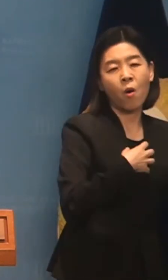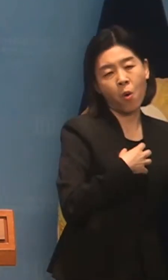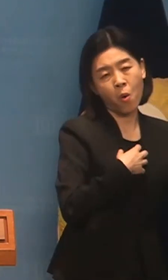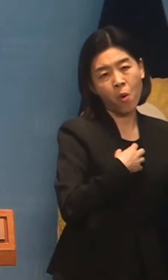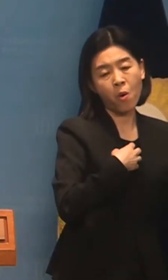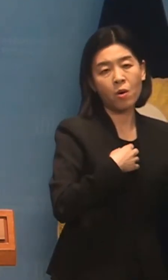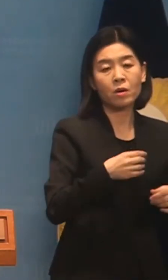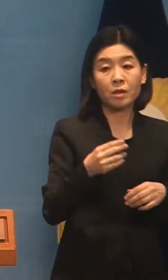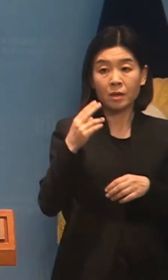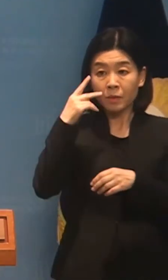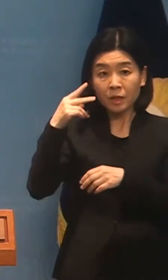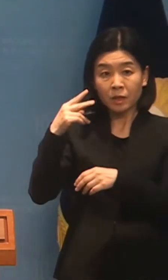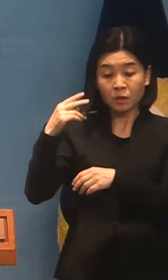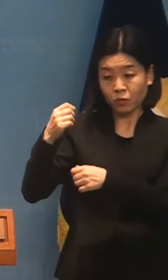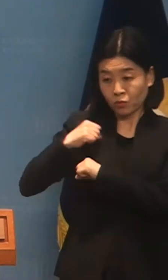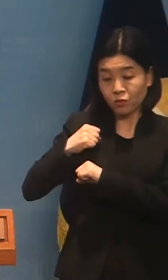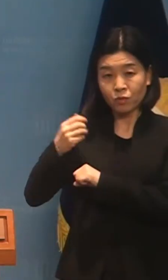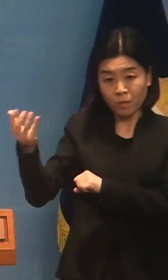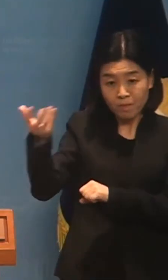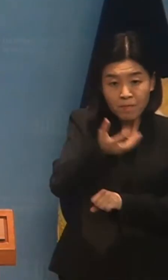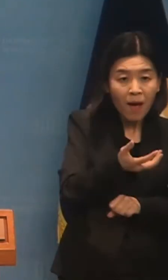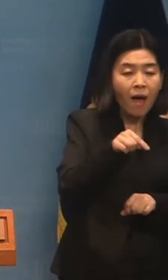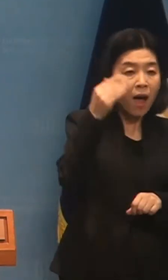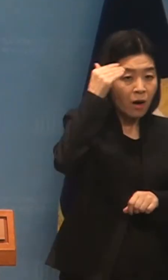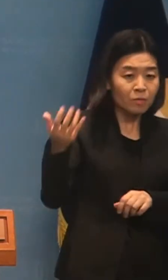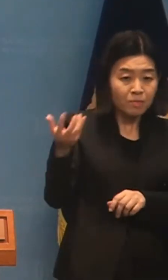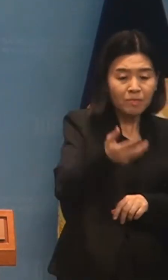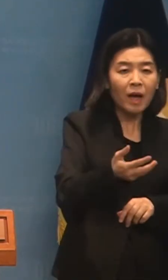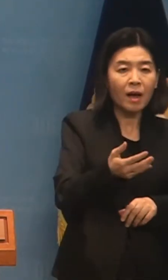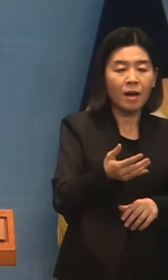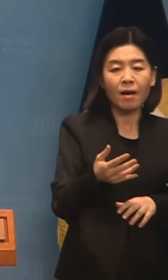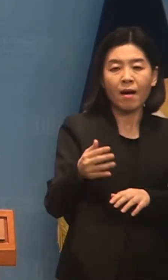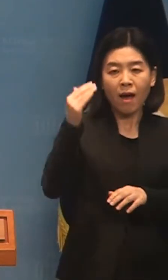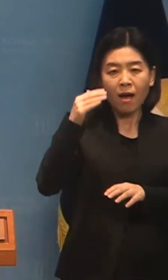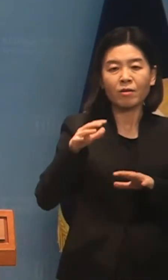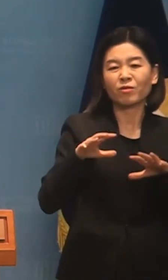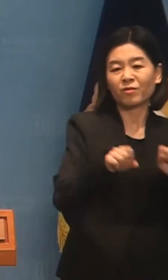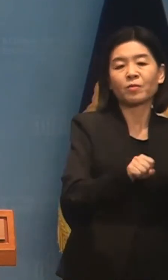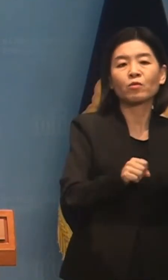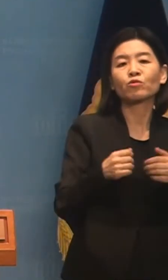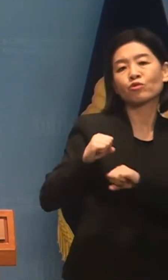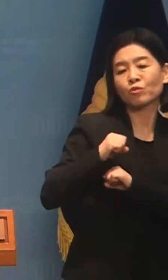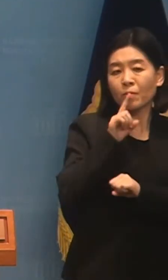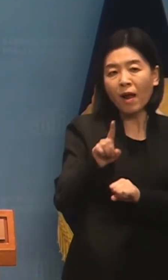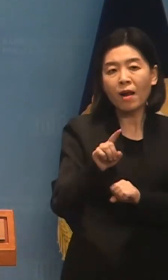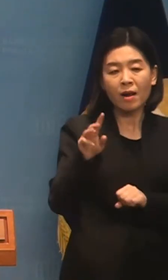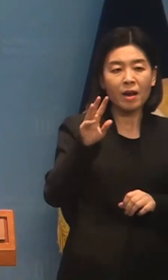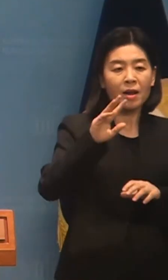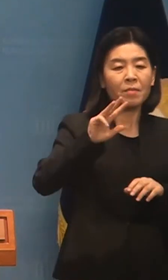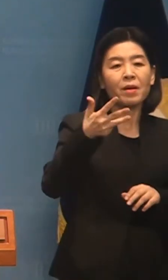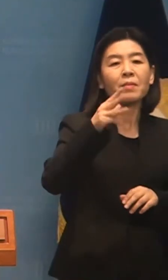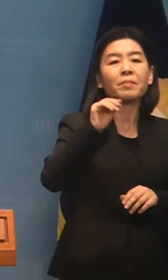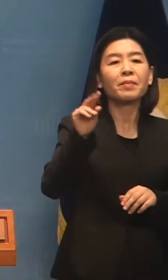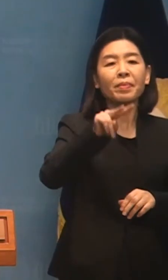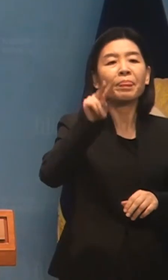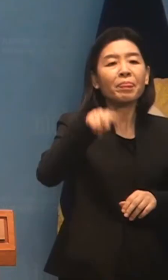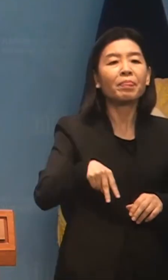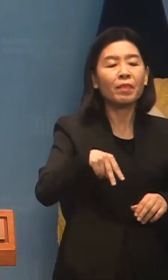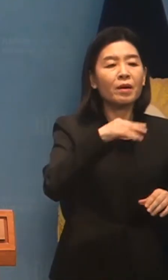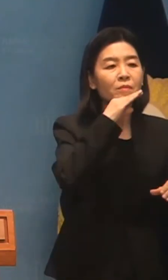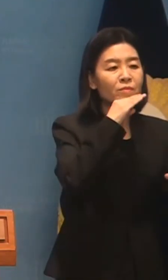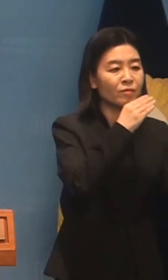주한미군을 점령군이라고 부르고 800만 달러 불법 대북 송금 범죄에 휘말린 이재명